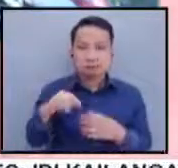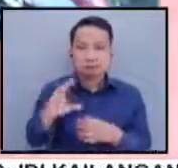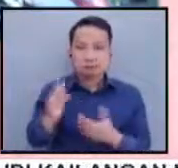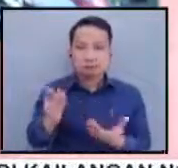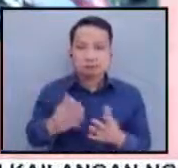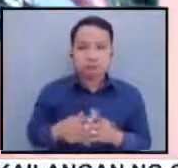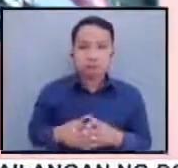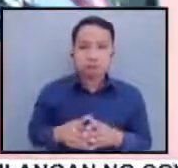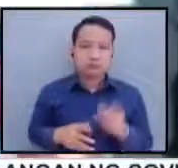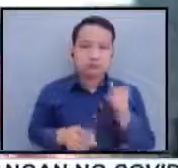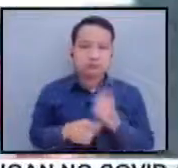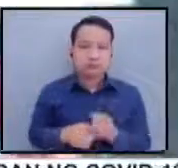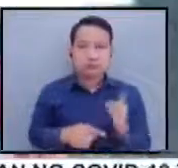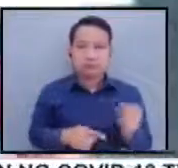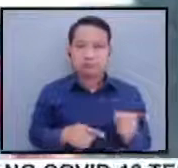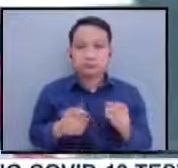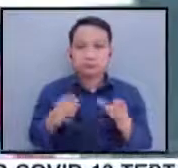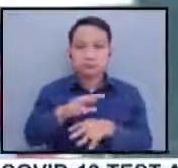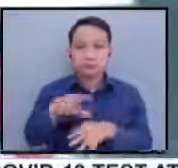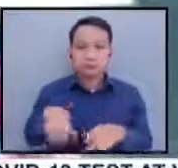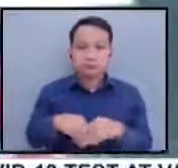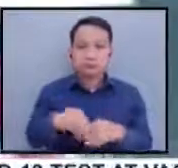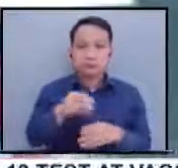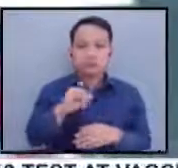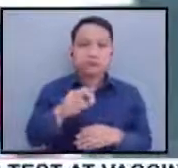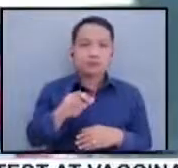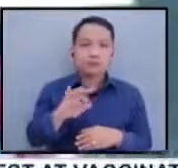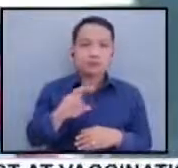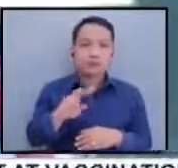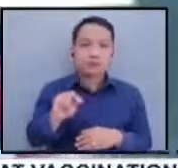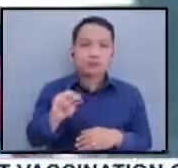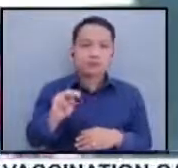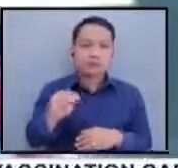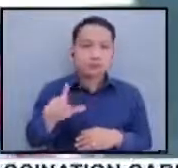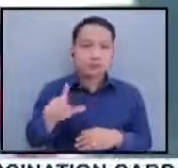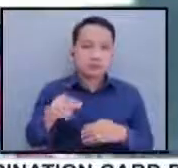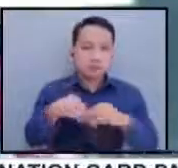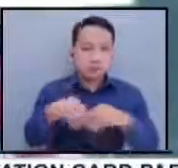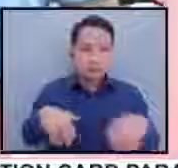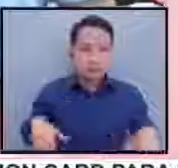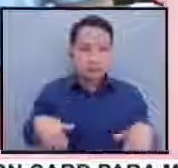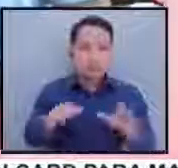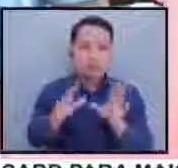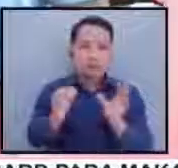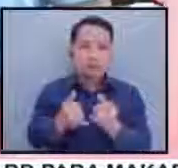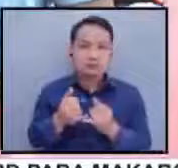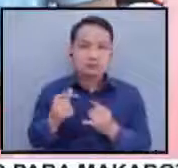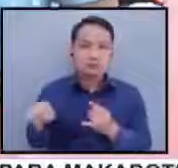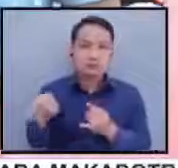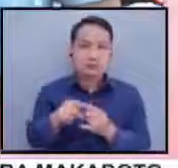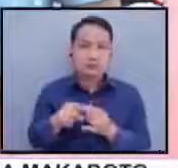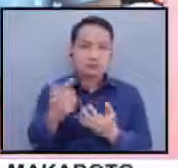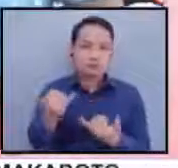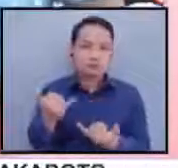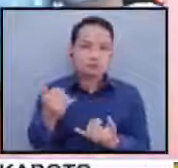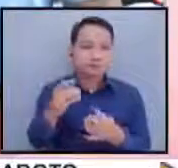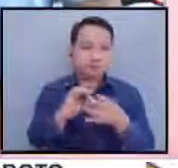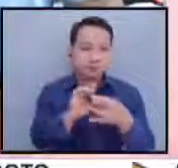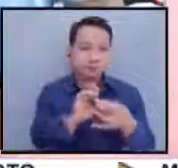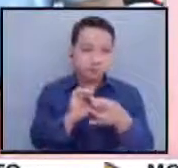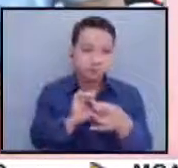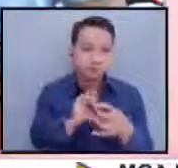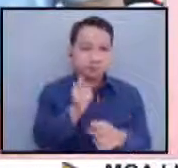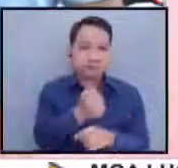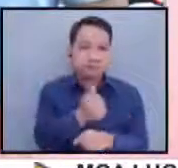Tama ka dyan, Aljo. Kabilang sila sa mga informal settler. Ngayon, inaayos pa ng barangay at hanggang ngayon nakikipag-usap pa rin